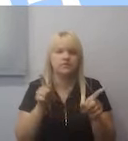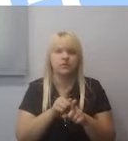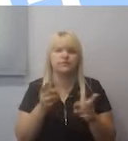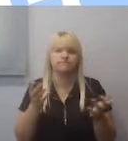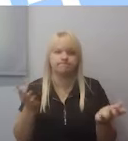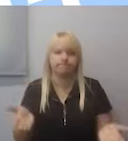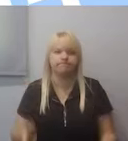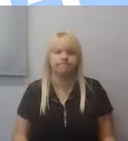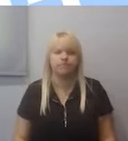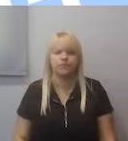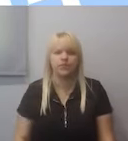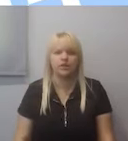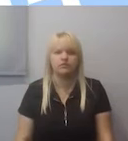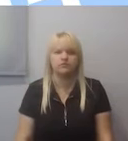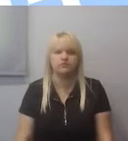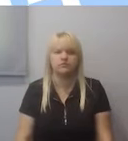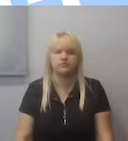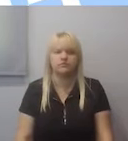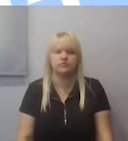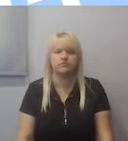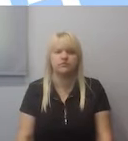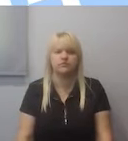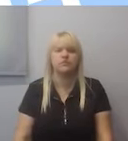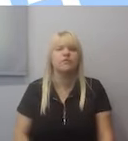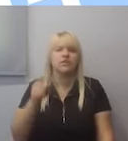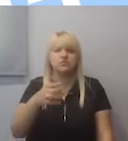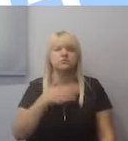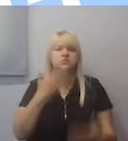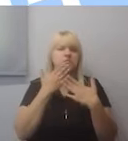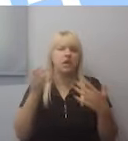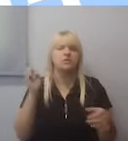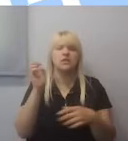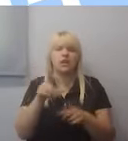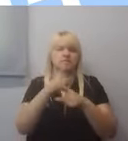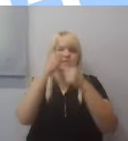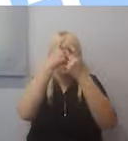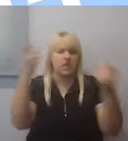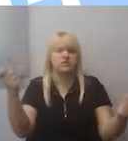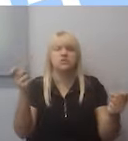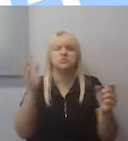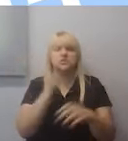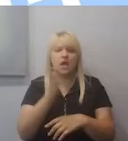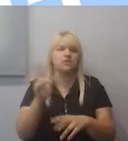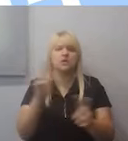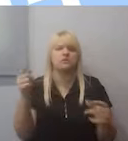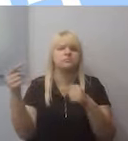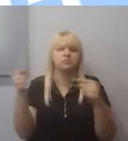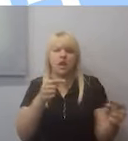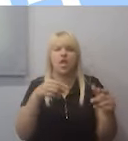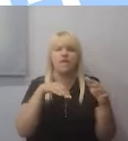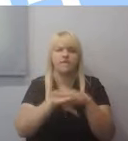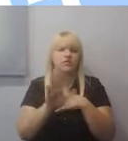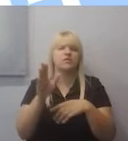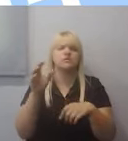jā un šis ir tas mans pēdējais slaids un vēstījums ka katrs kas pretojas evakuēties pēc varas pārstāvju